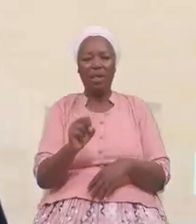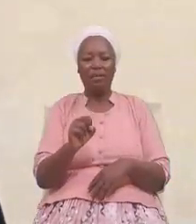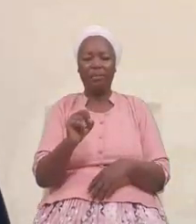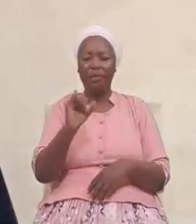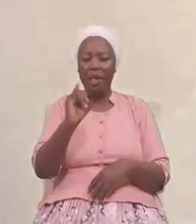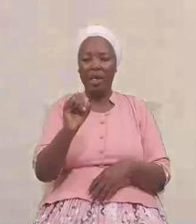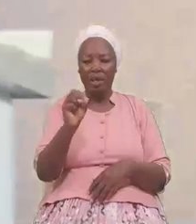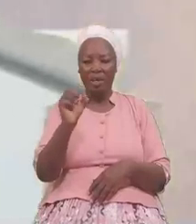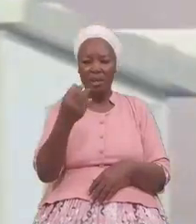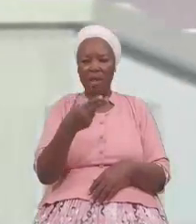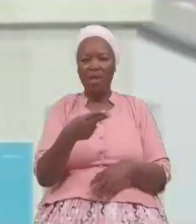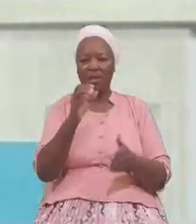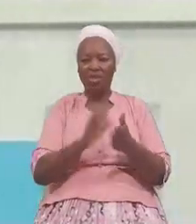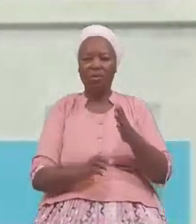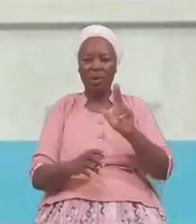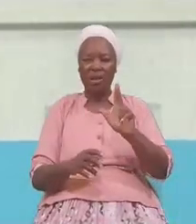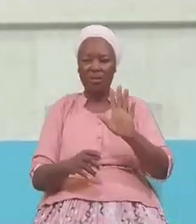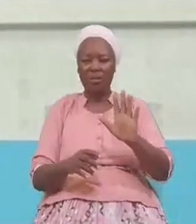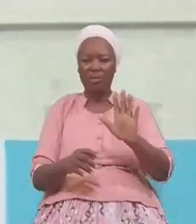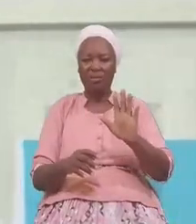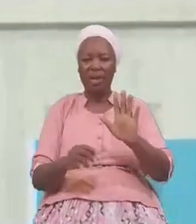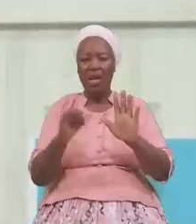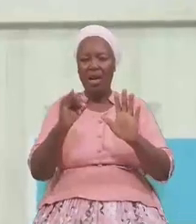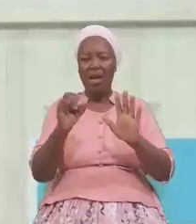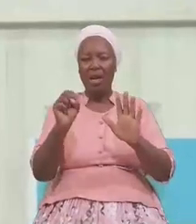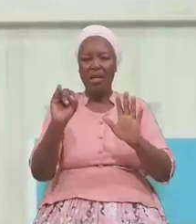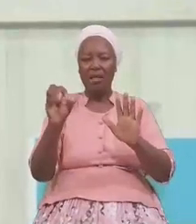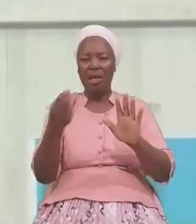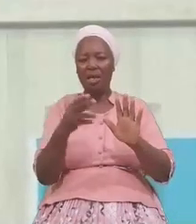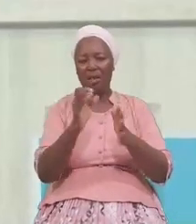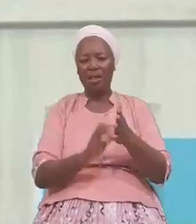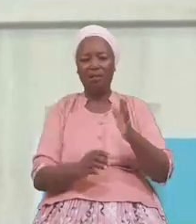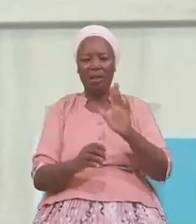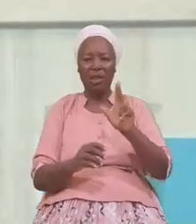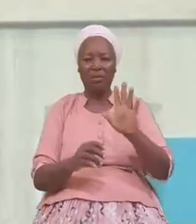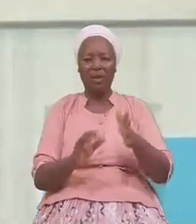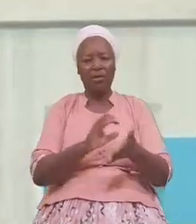45, verset 4. Voici ce que l'homme,